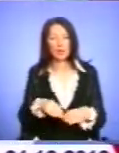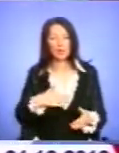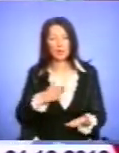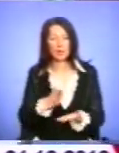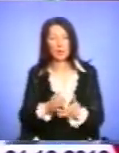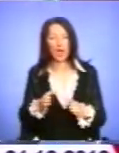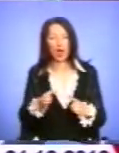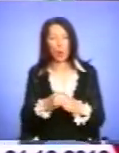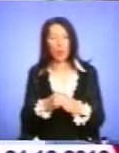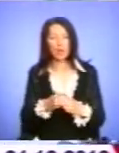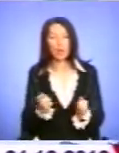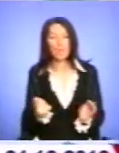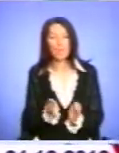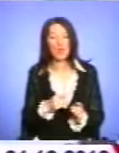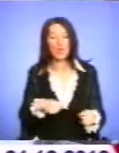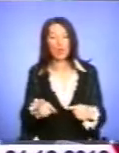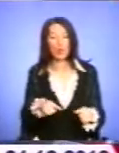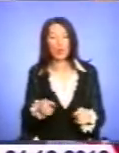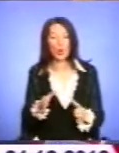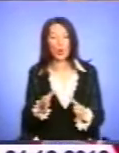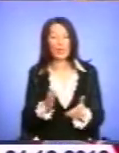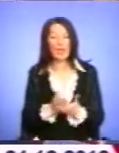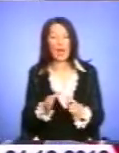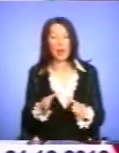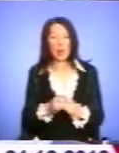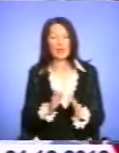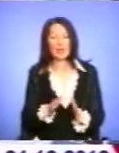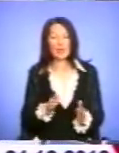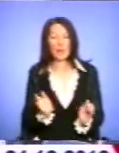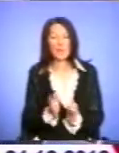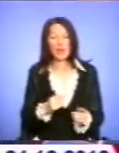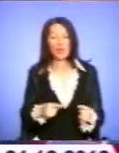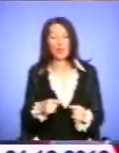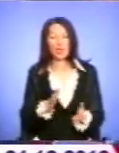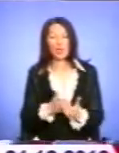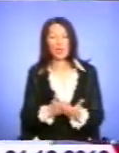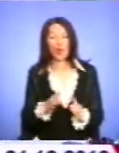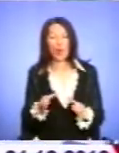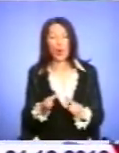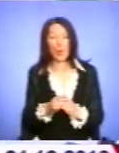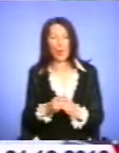відповідна команда по міні-футболу. В нас є команда не тільки по міні-футболу. В нас є команда